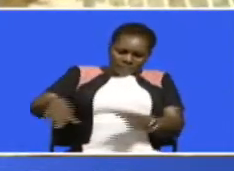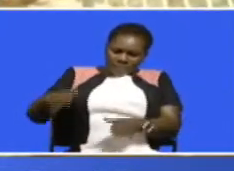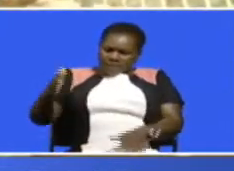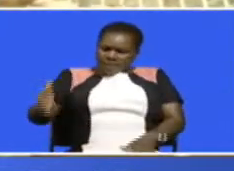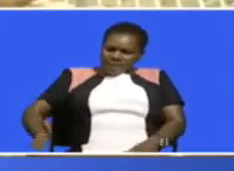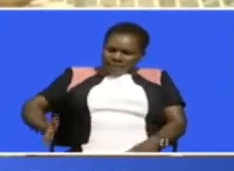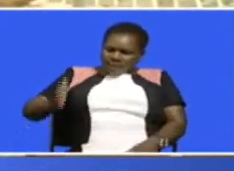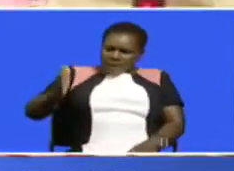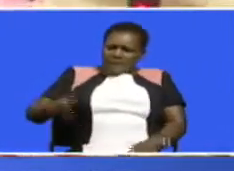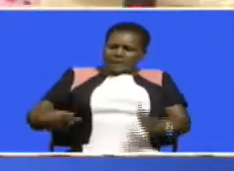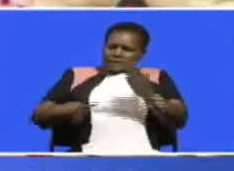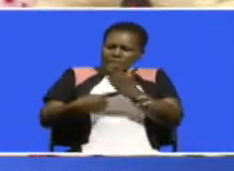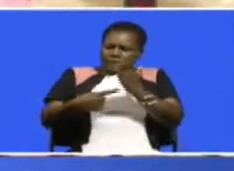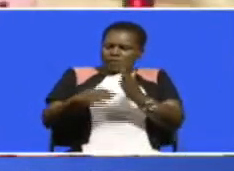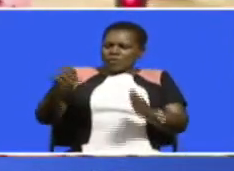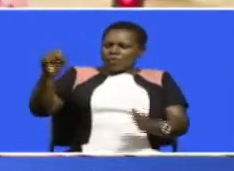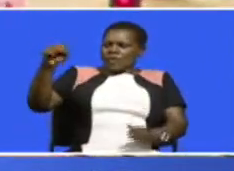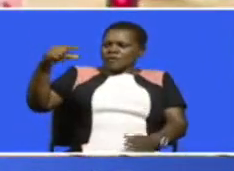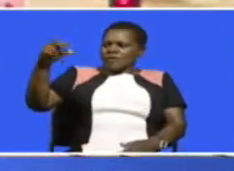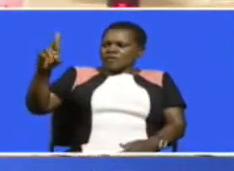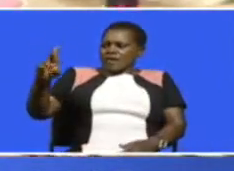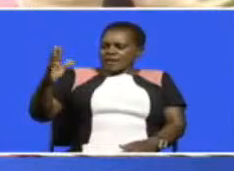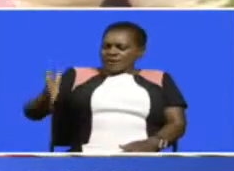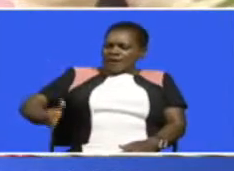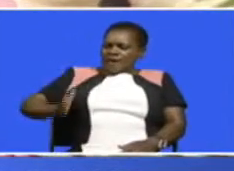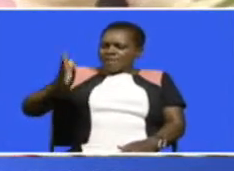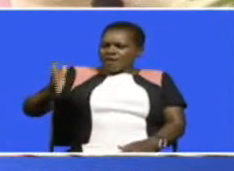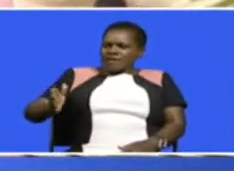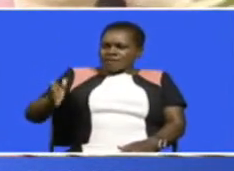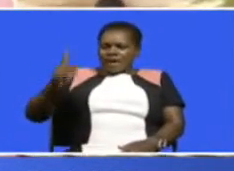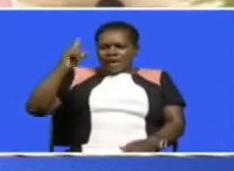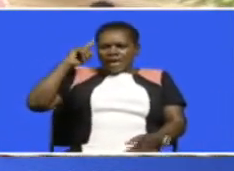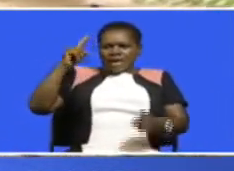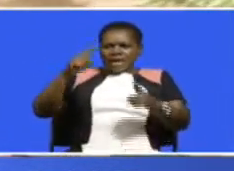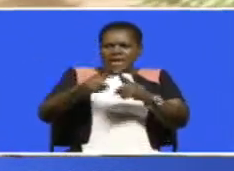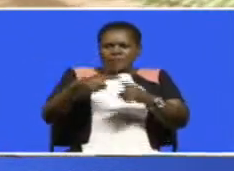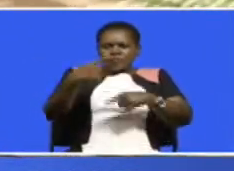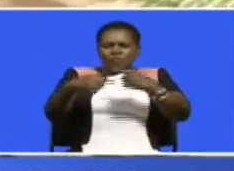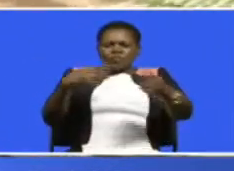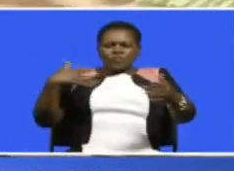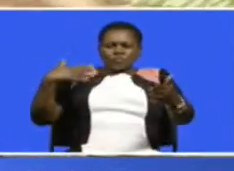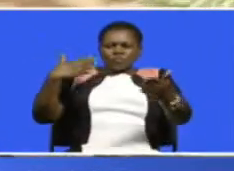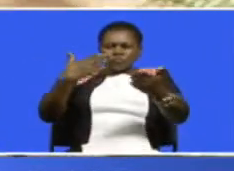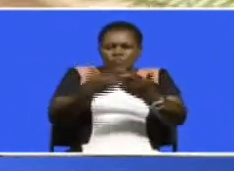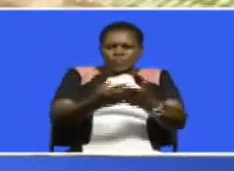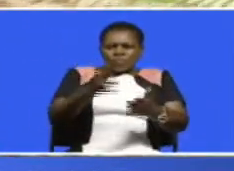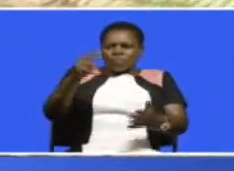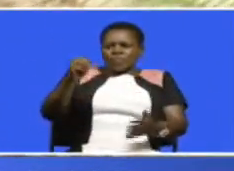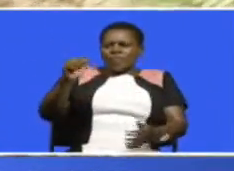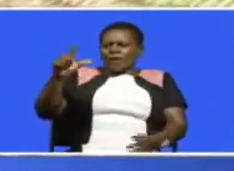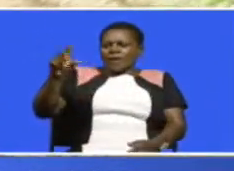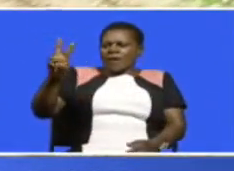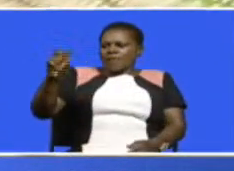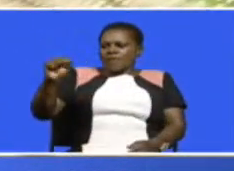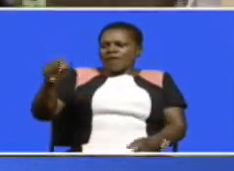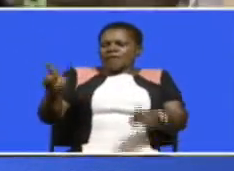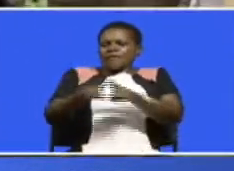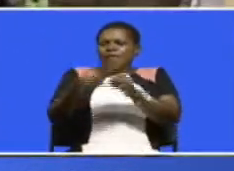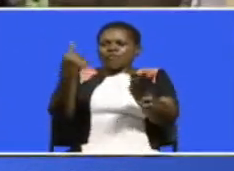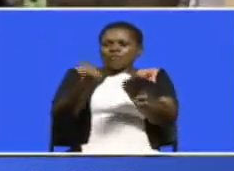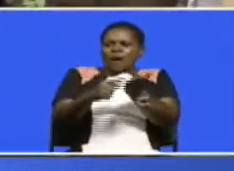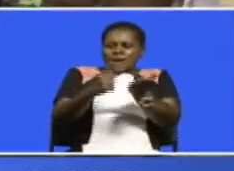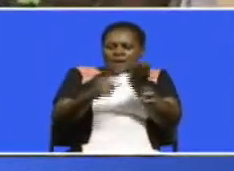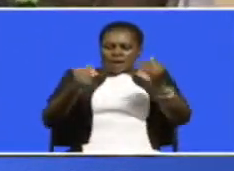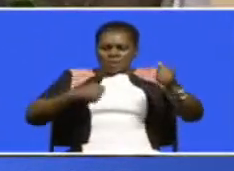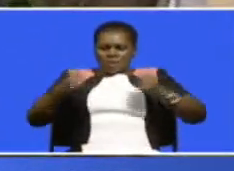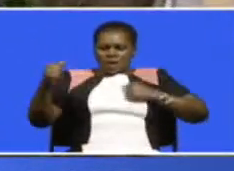reli ya kisasa ya SGR umefika Naivasha, huku nia ikiwa ni kuiendeleza hadi mpakani Malaba na zaidi hadi Uganda na